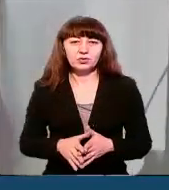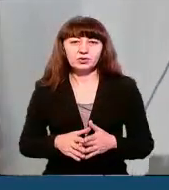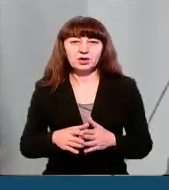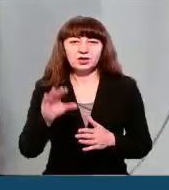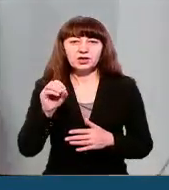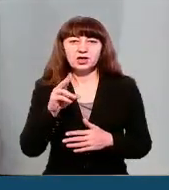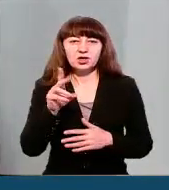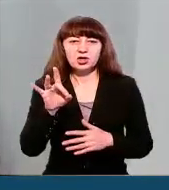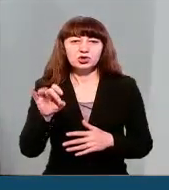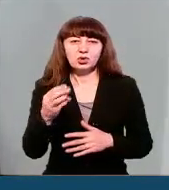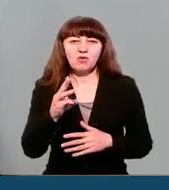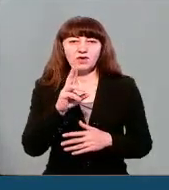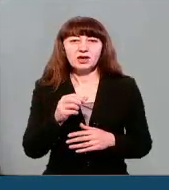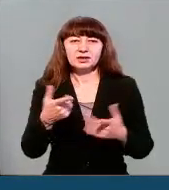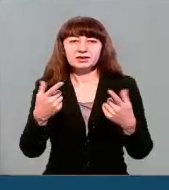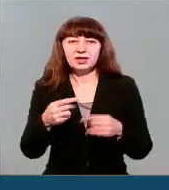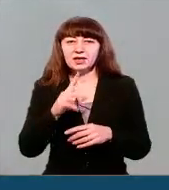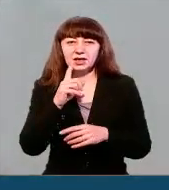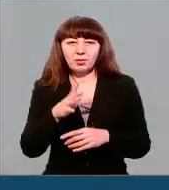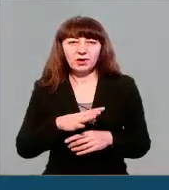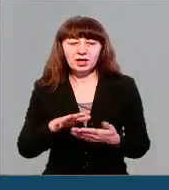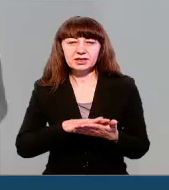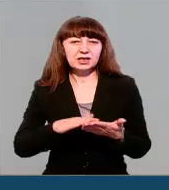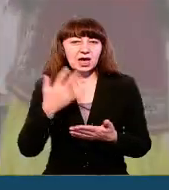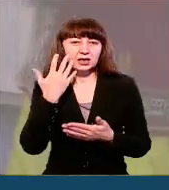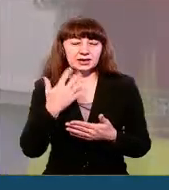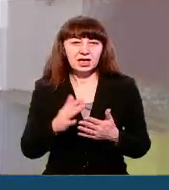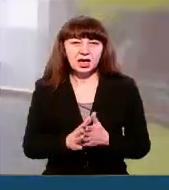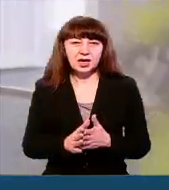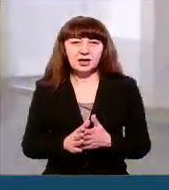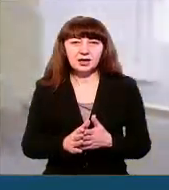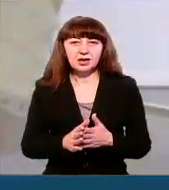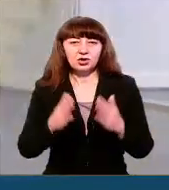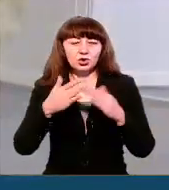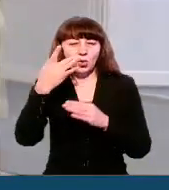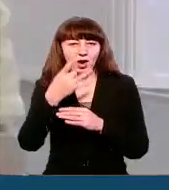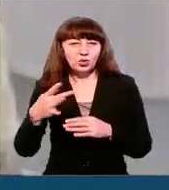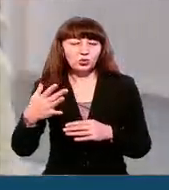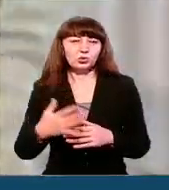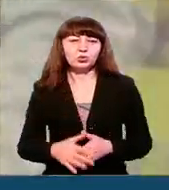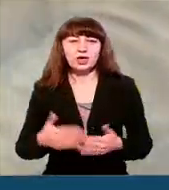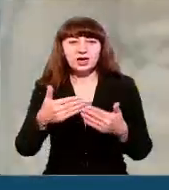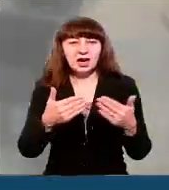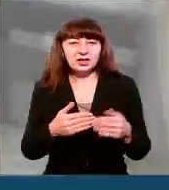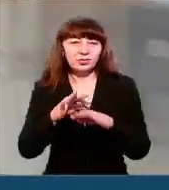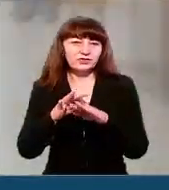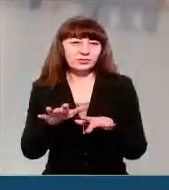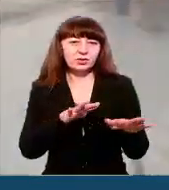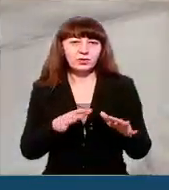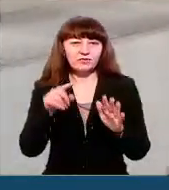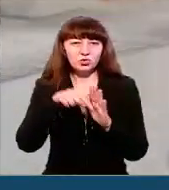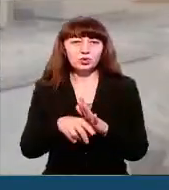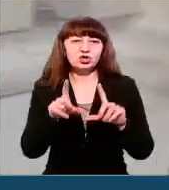дейін мерекелік шаралар мектеп қабырғасында я болмаса әкімдік ғимаратында өтетін. Енді мәдениет қызметкерлері спортшылар мен үйірмеге